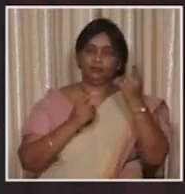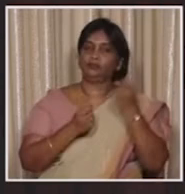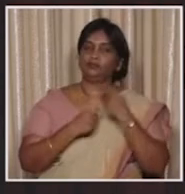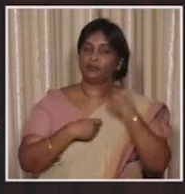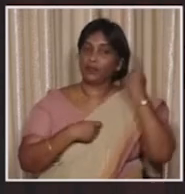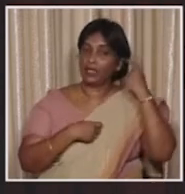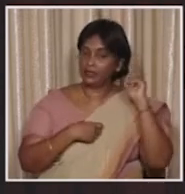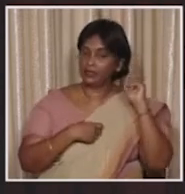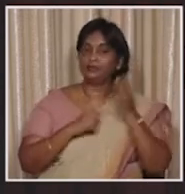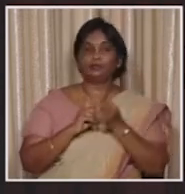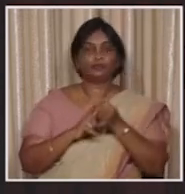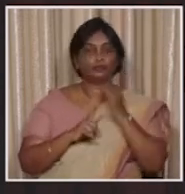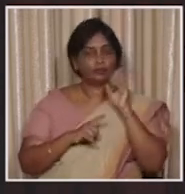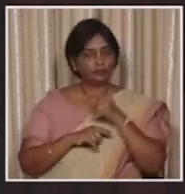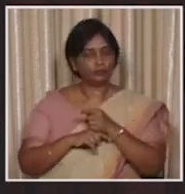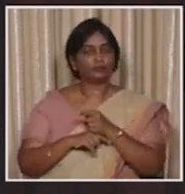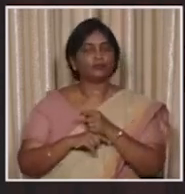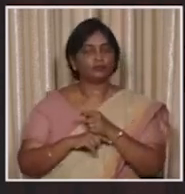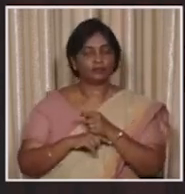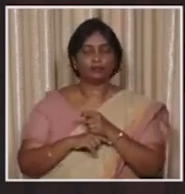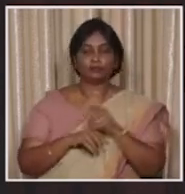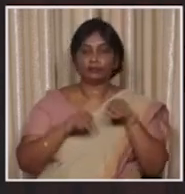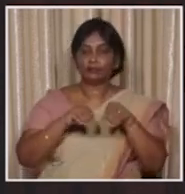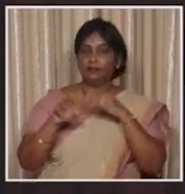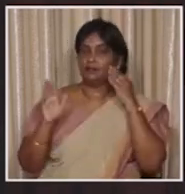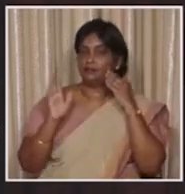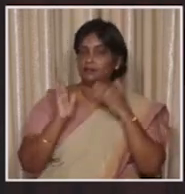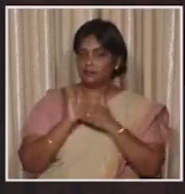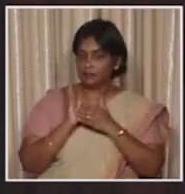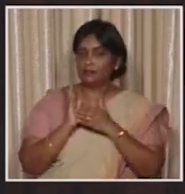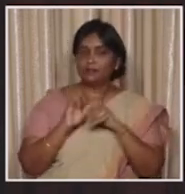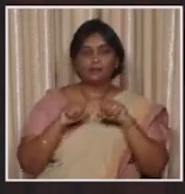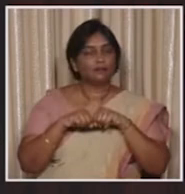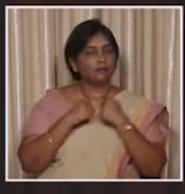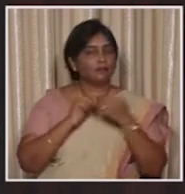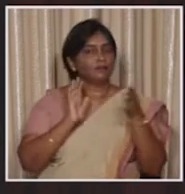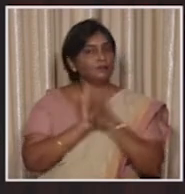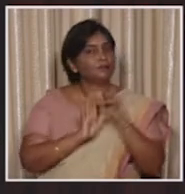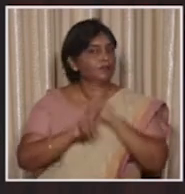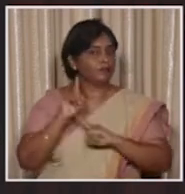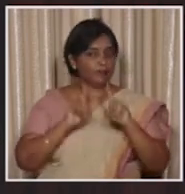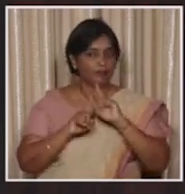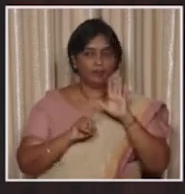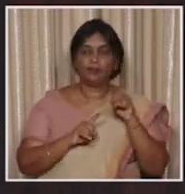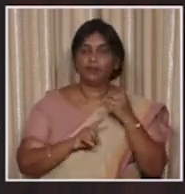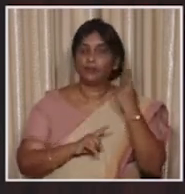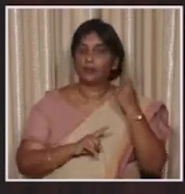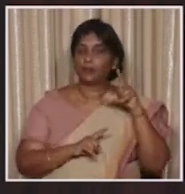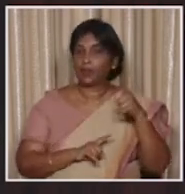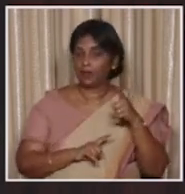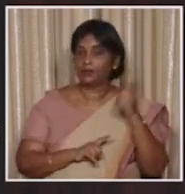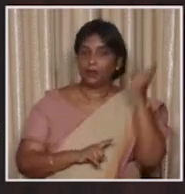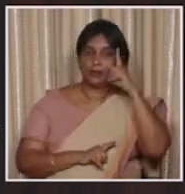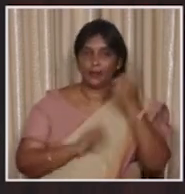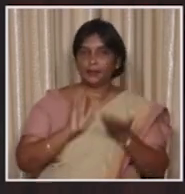அழைத்து பெருந்தோட்ட மக்களுக்கு 1700 ரூபாய் சம்பளம் கொடுக்க வேண்டும் என்று கூறியிருக்கின்றார். நாங்கள் மலையக மக்கள் சார்பாகவும் இலங்கை